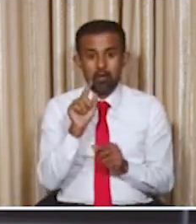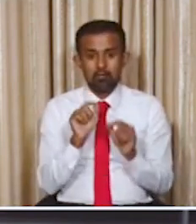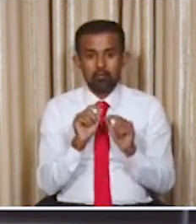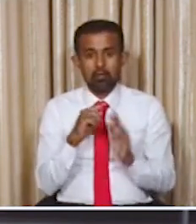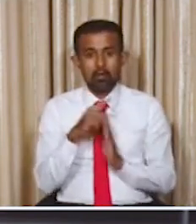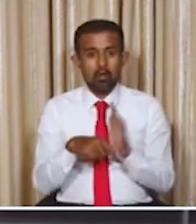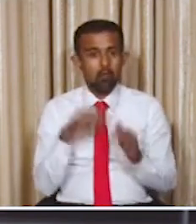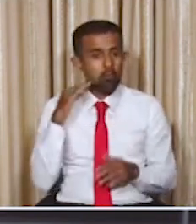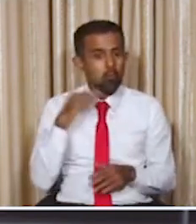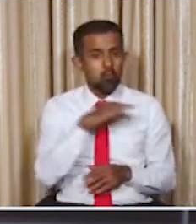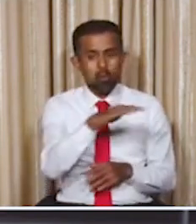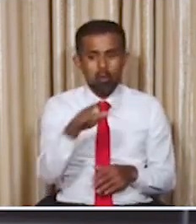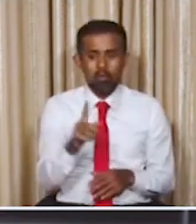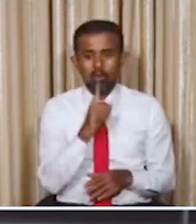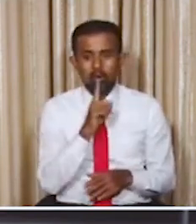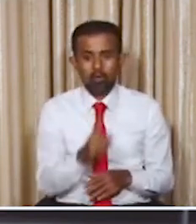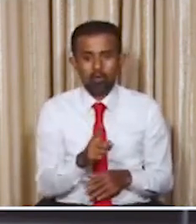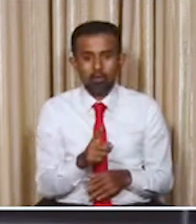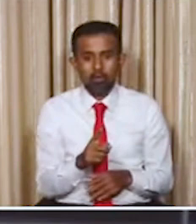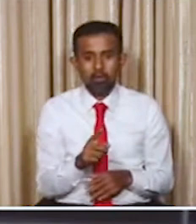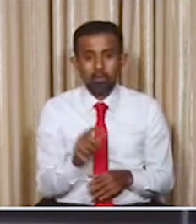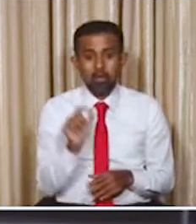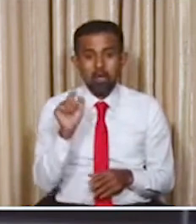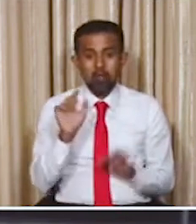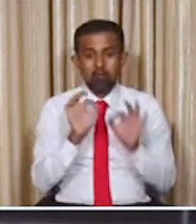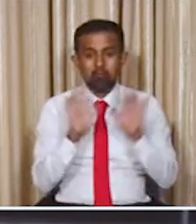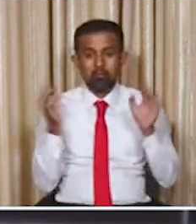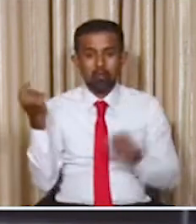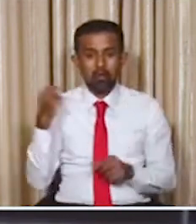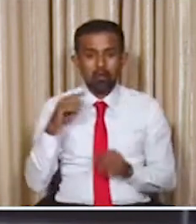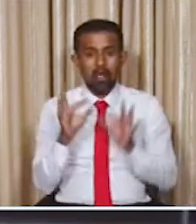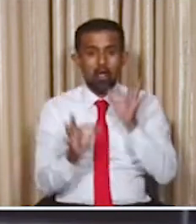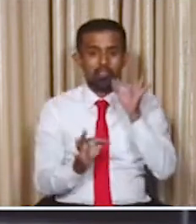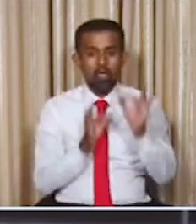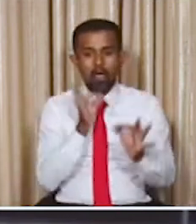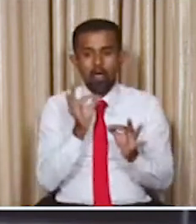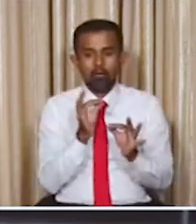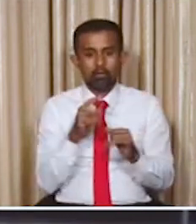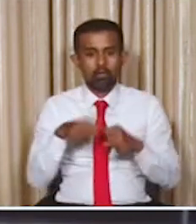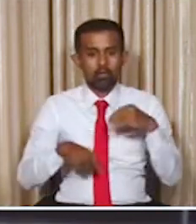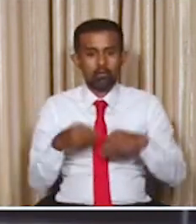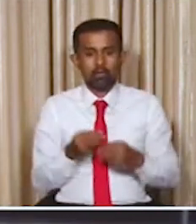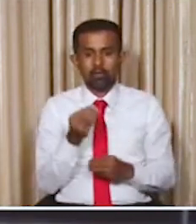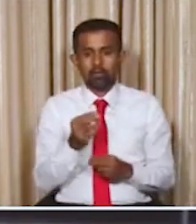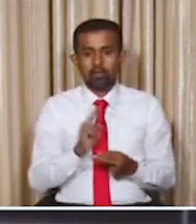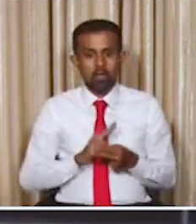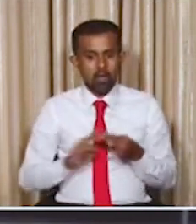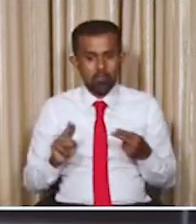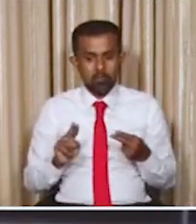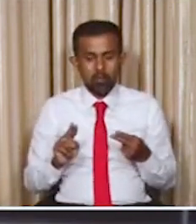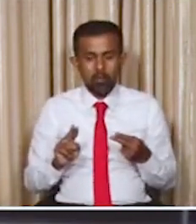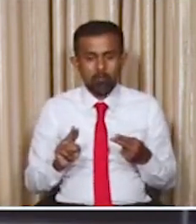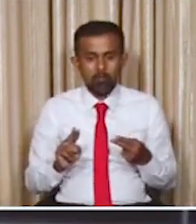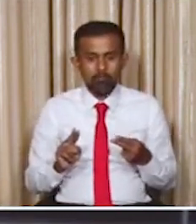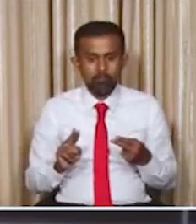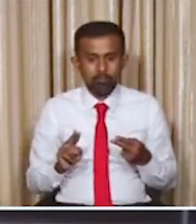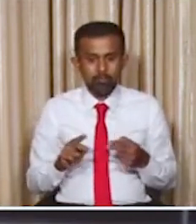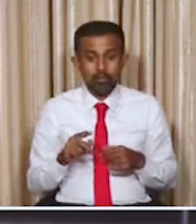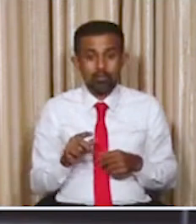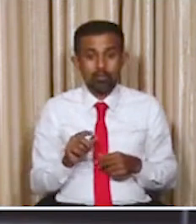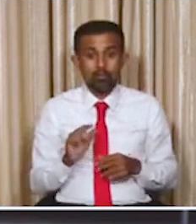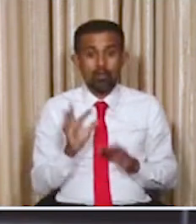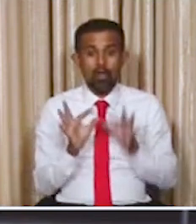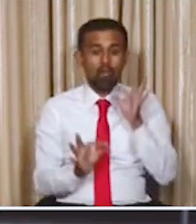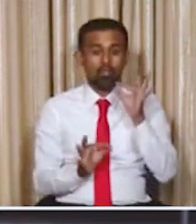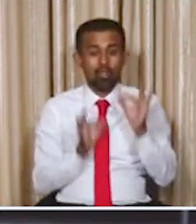රටේ ජනතාවට කියන්න ඕන ජනප්‍රියයි කියාගෙන එන කතා කියනට ඡන්දේ නම් දෙන්න එපා. මොකද ඒවා ජනප්‍රිය